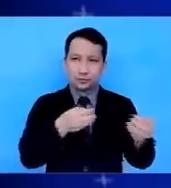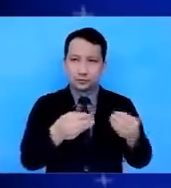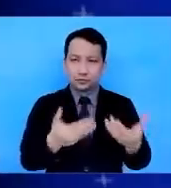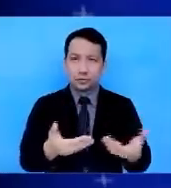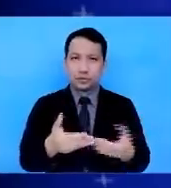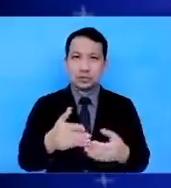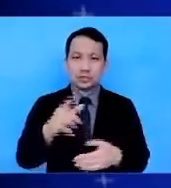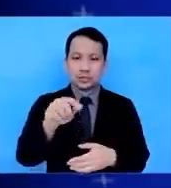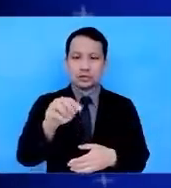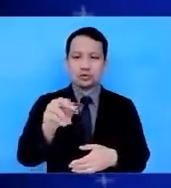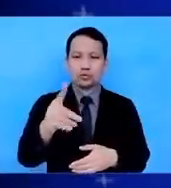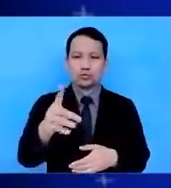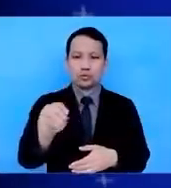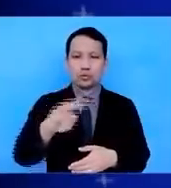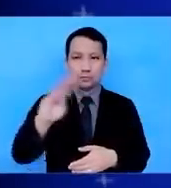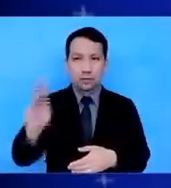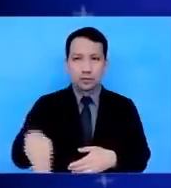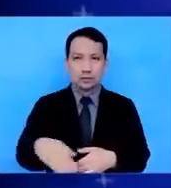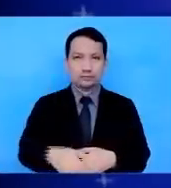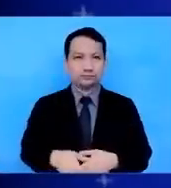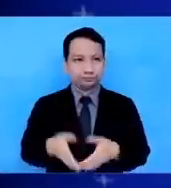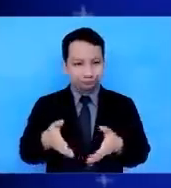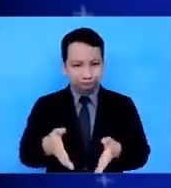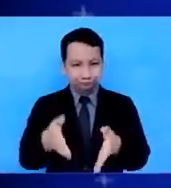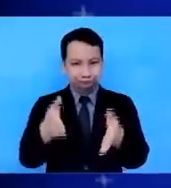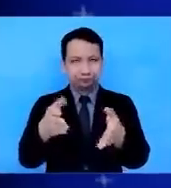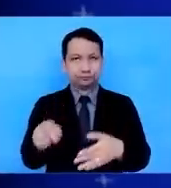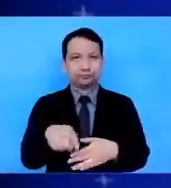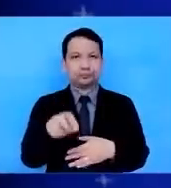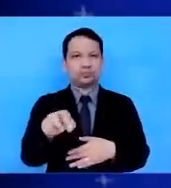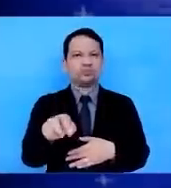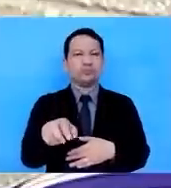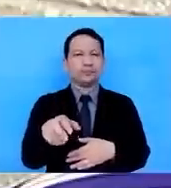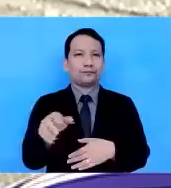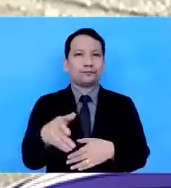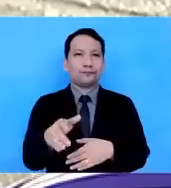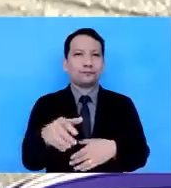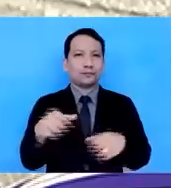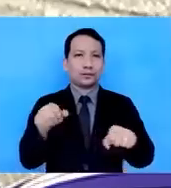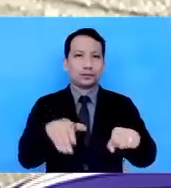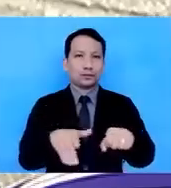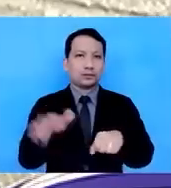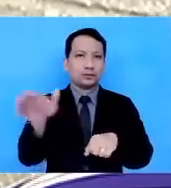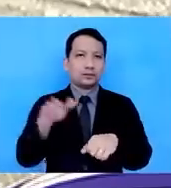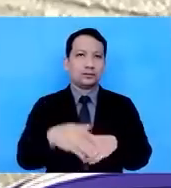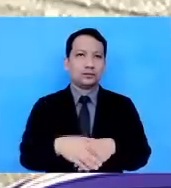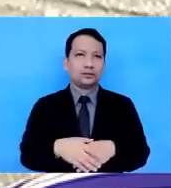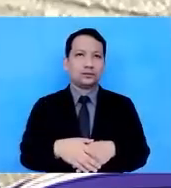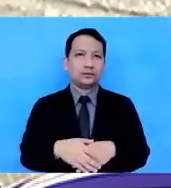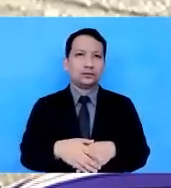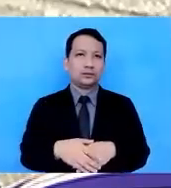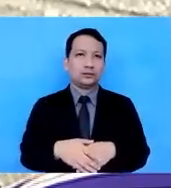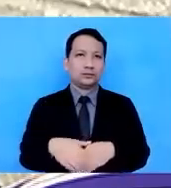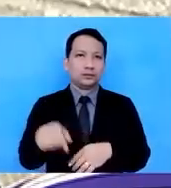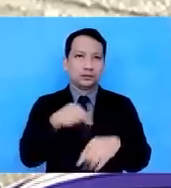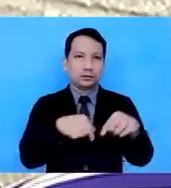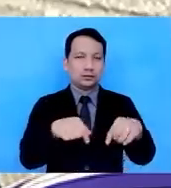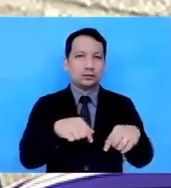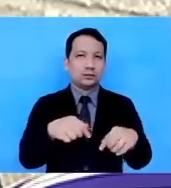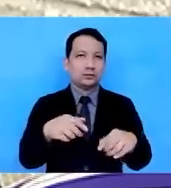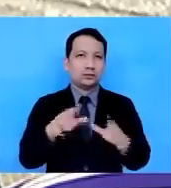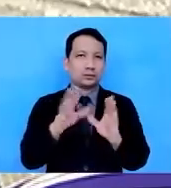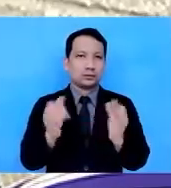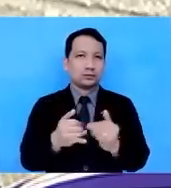Tondo, Maynila. Binaybay lang namin yung pinuntahan ng tricycle, no. Nag-backtracking kami sa mga barangay hanggang